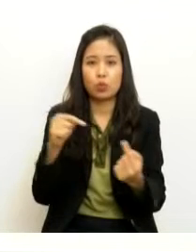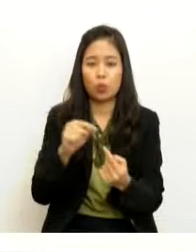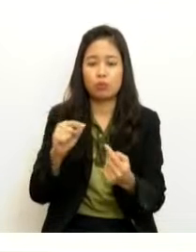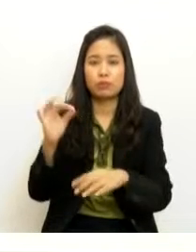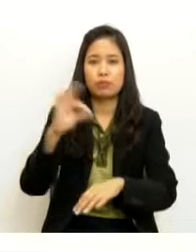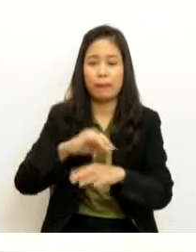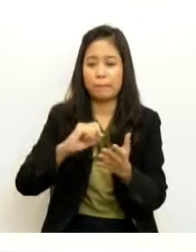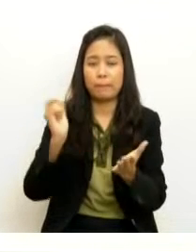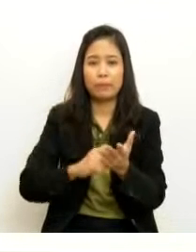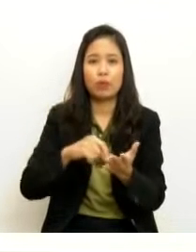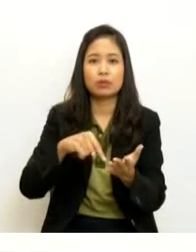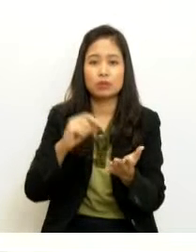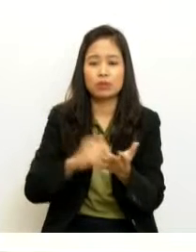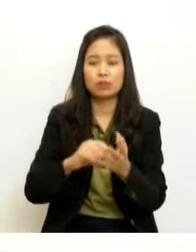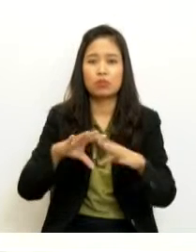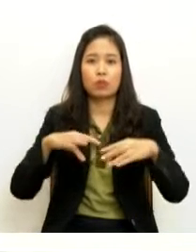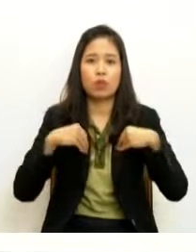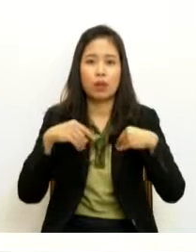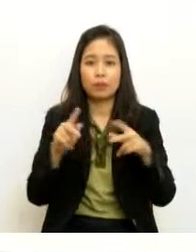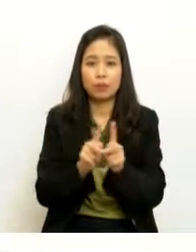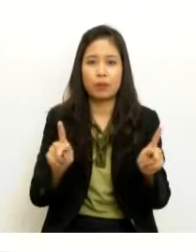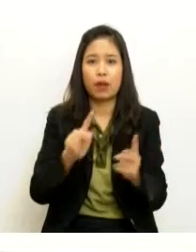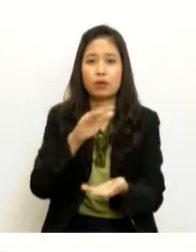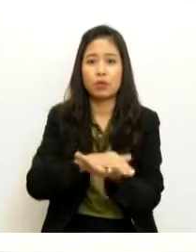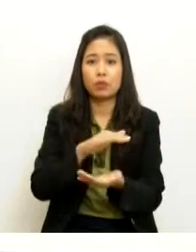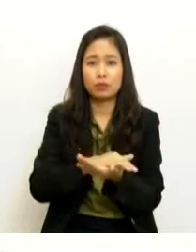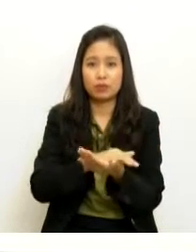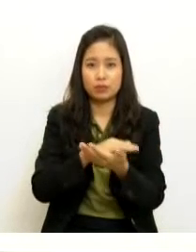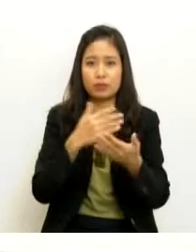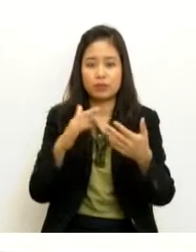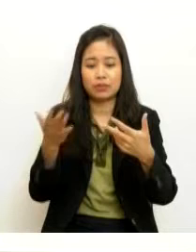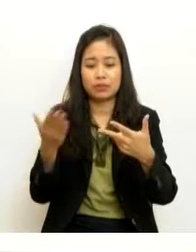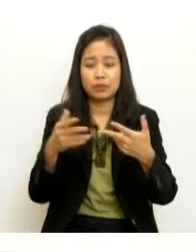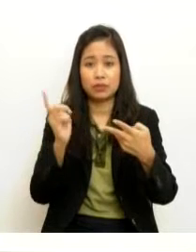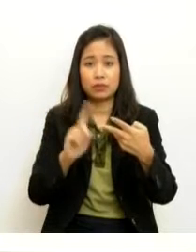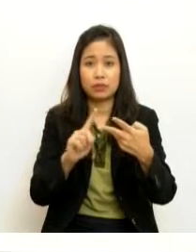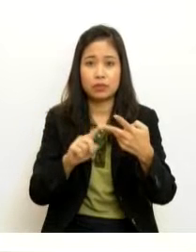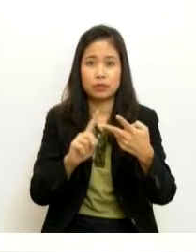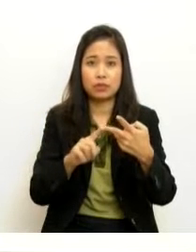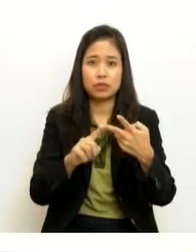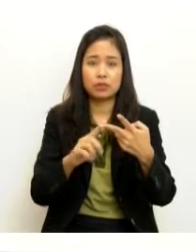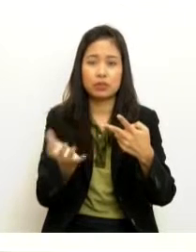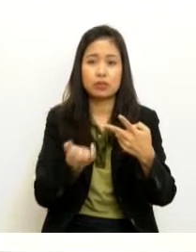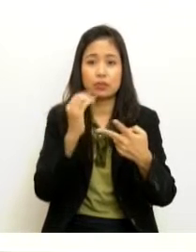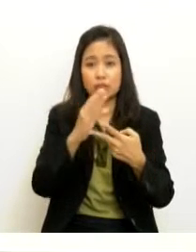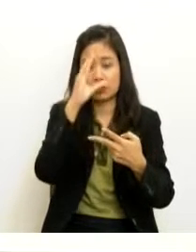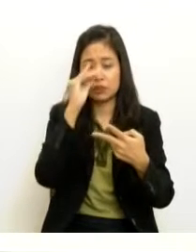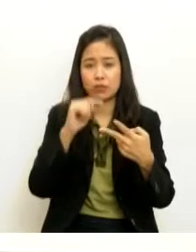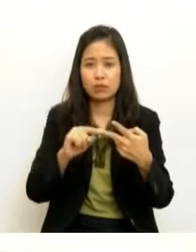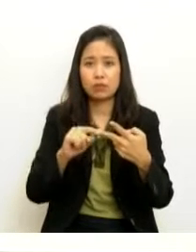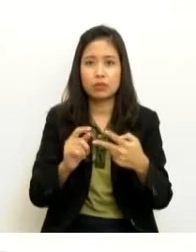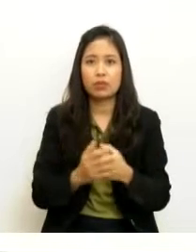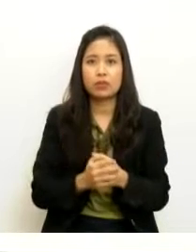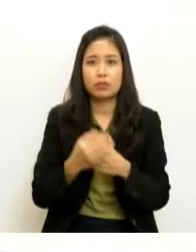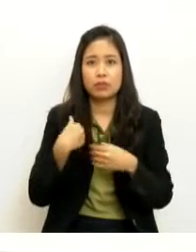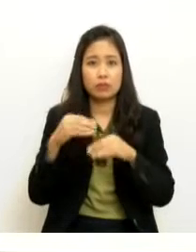ใจตรงกันในประเด็นที่1ประเด็นที่2ครับในเรื่องของการรับนักเรียนในคราวนี้เราจะประก